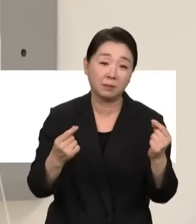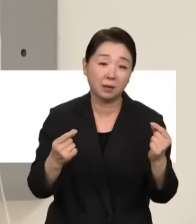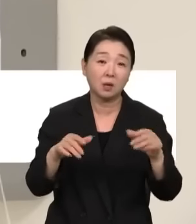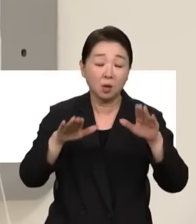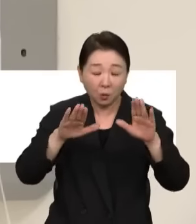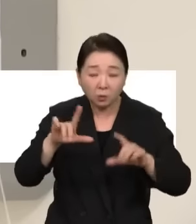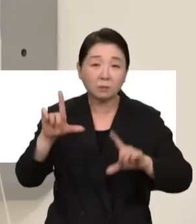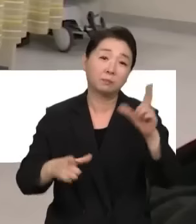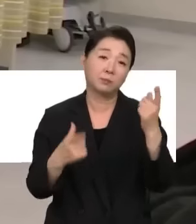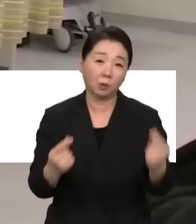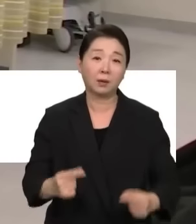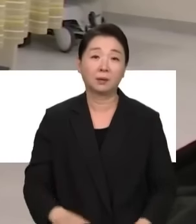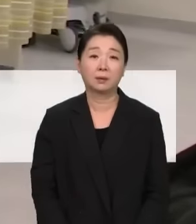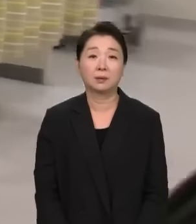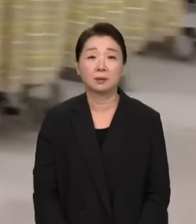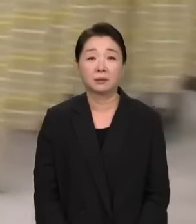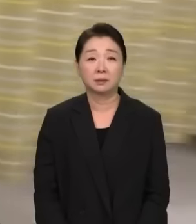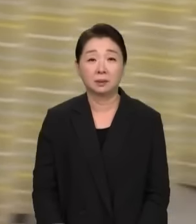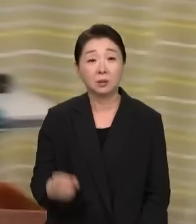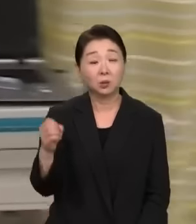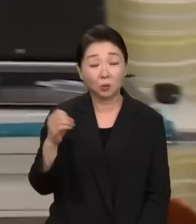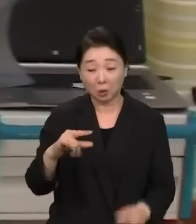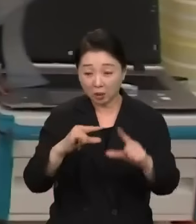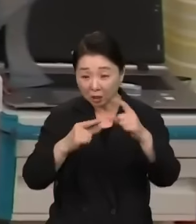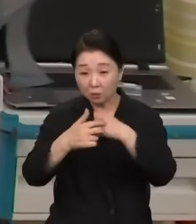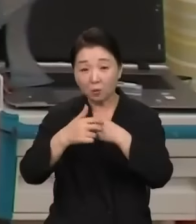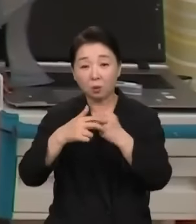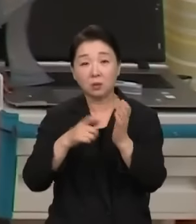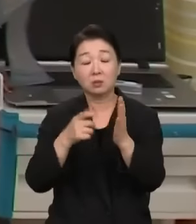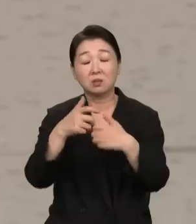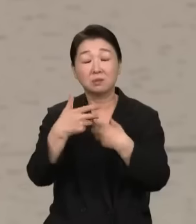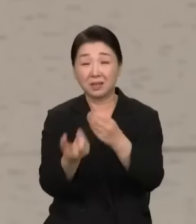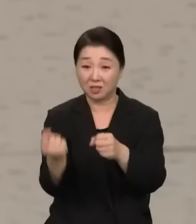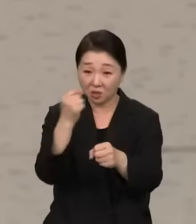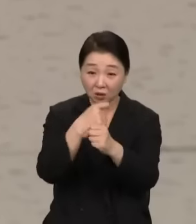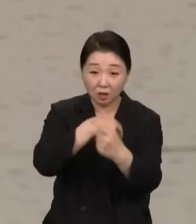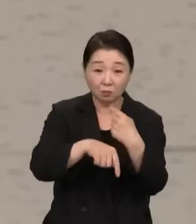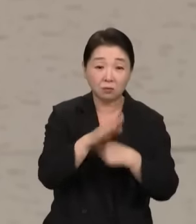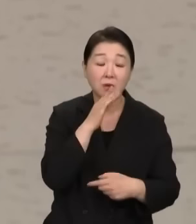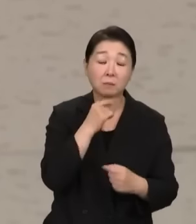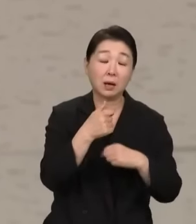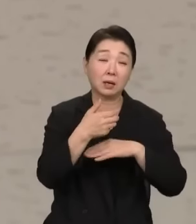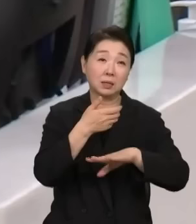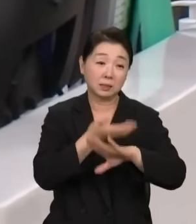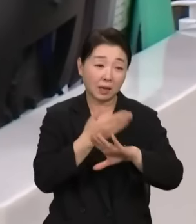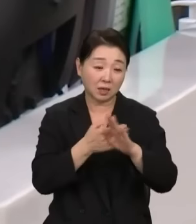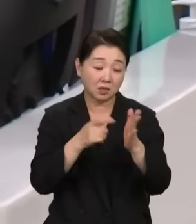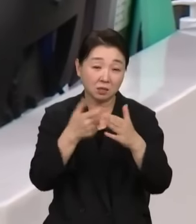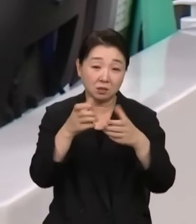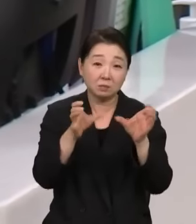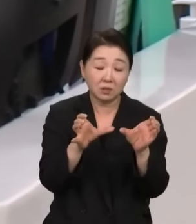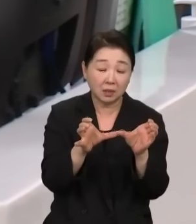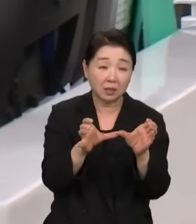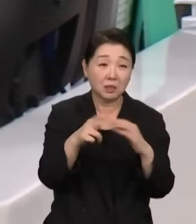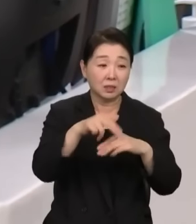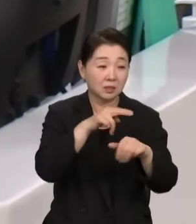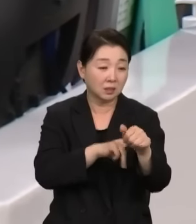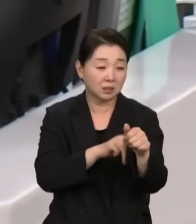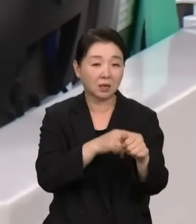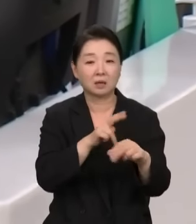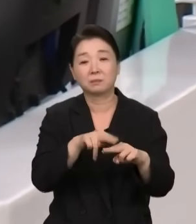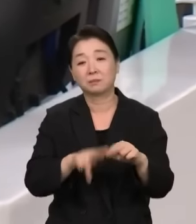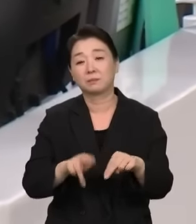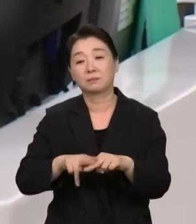오늘의 현실이고요 게다가 일부 병원 응급실이 정상화 되더라도 또 다른 병원 응급실에서 의사들이 떠나고 있는